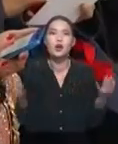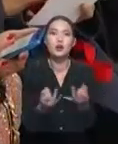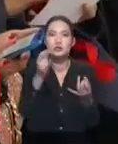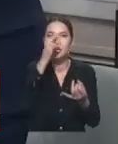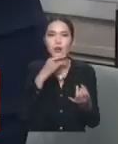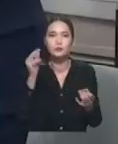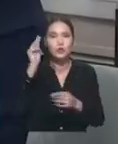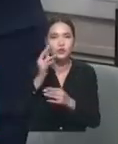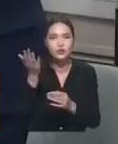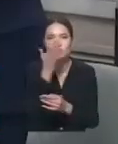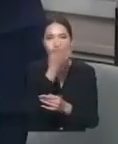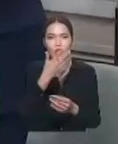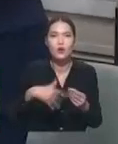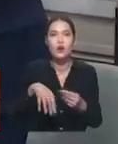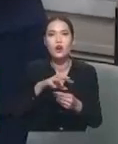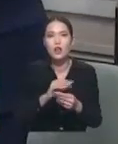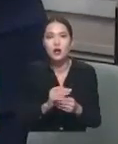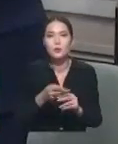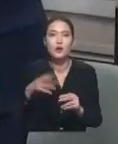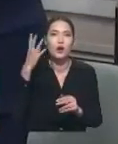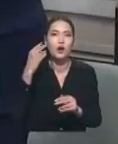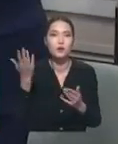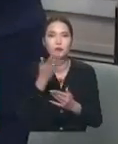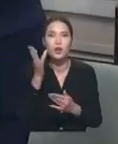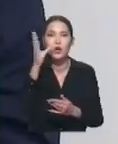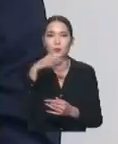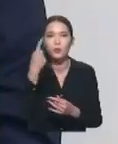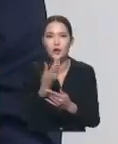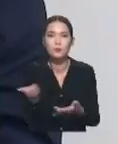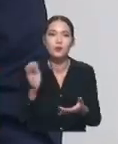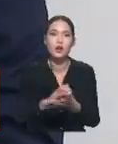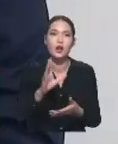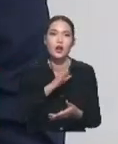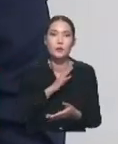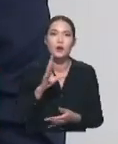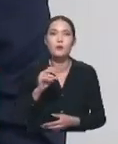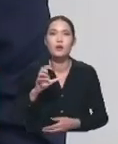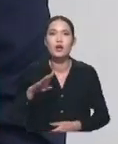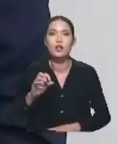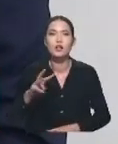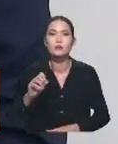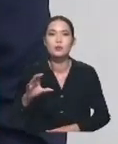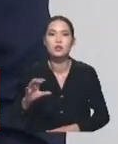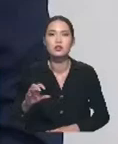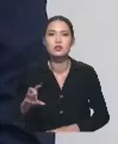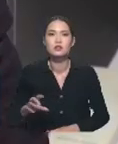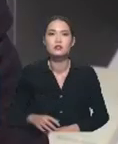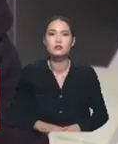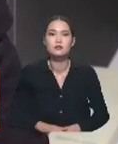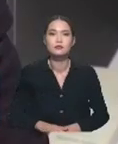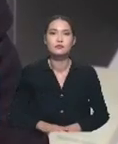к чтению в целом. В рамках проекта алматинские читатели смогли лично познакомиться с поэтом Алмасом Сакбаевым.